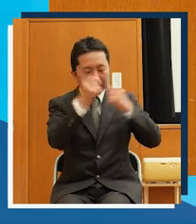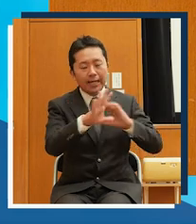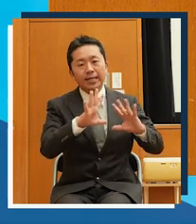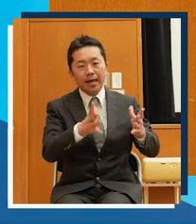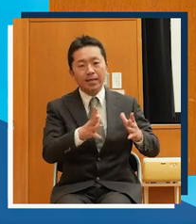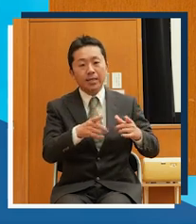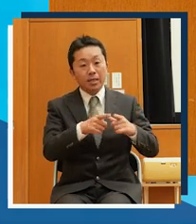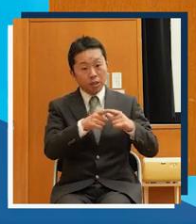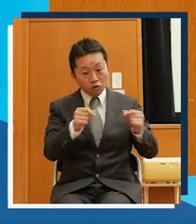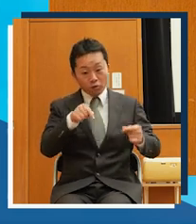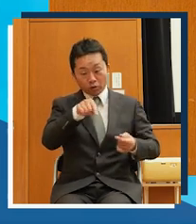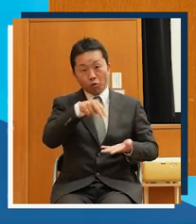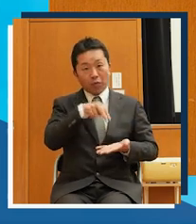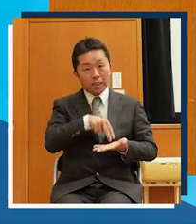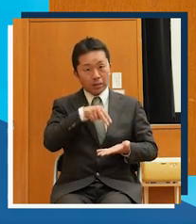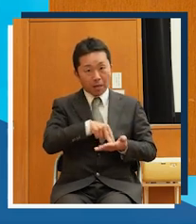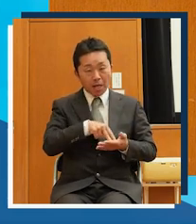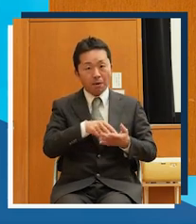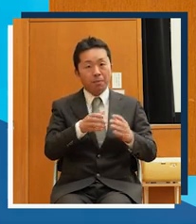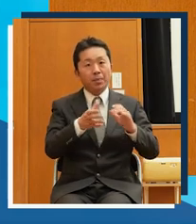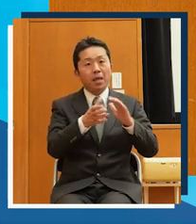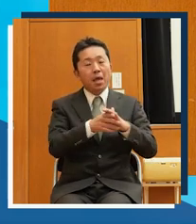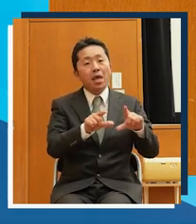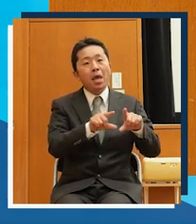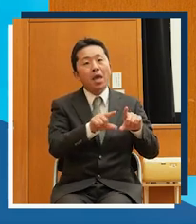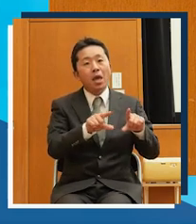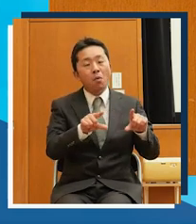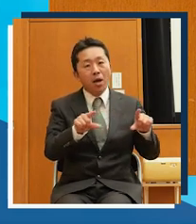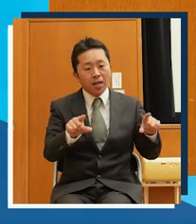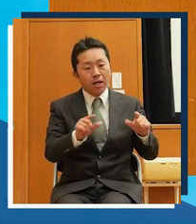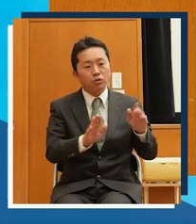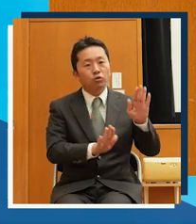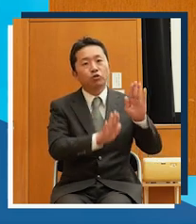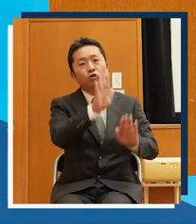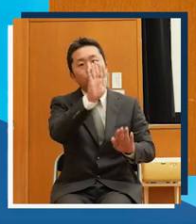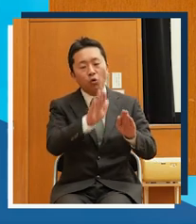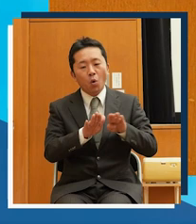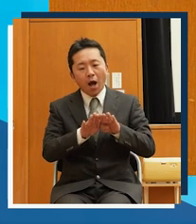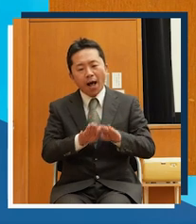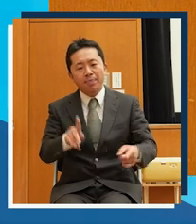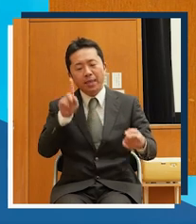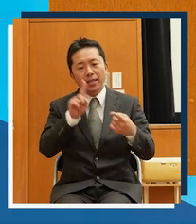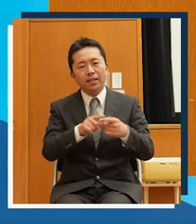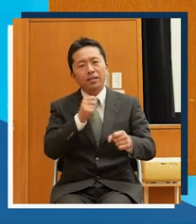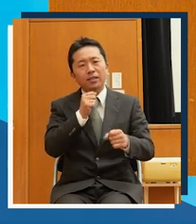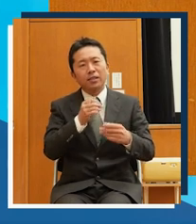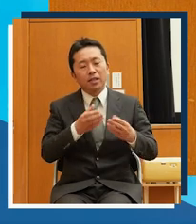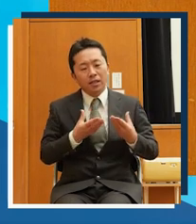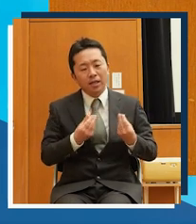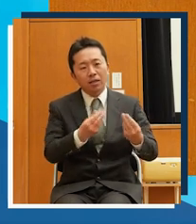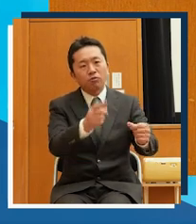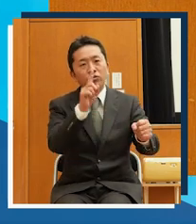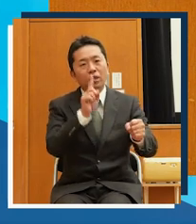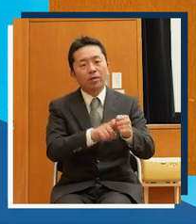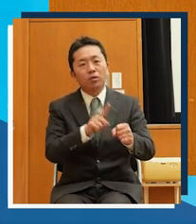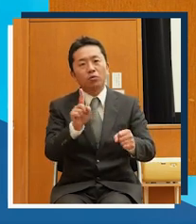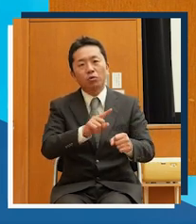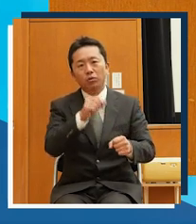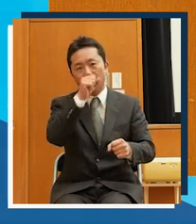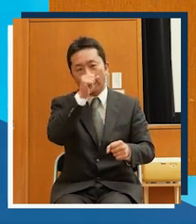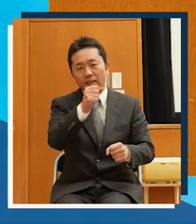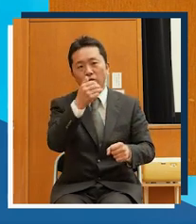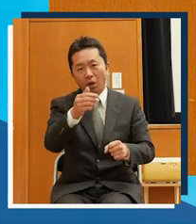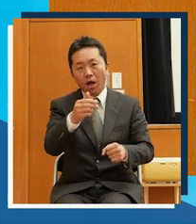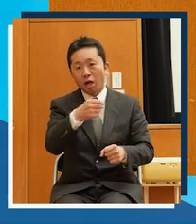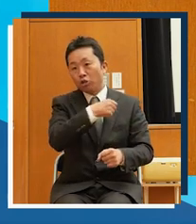日本はその立場でじゃあ平和のえその状況を安定的に作るためにはどうすればいいのかということを中国と